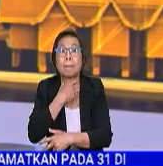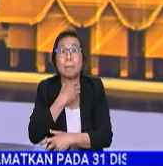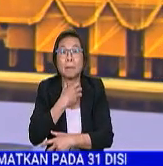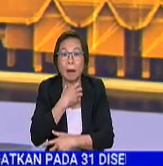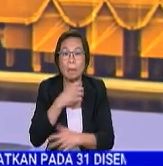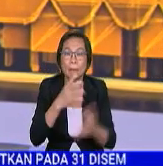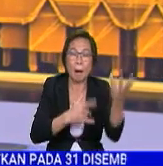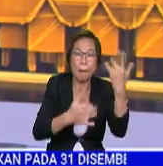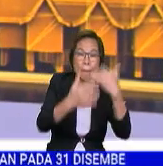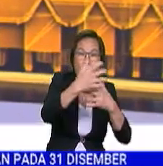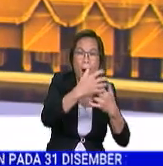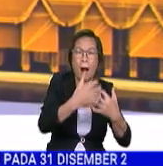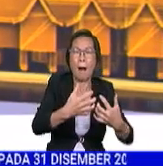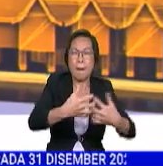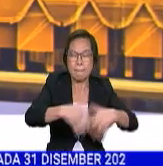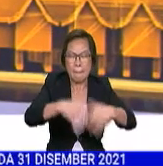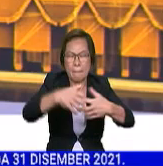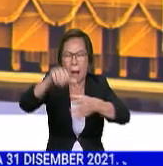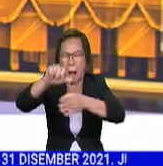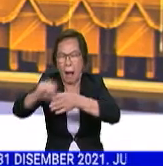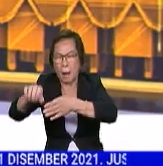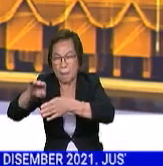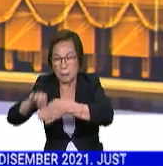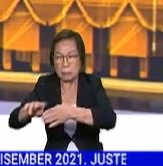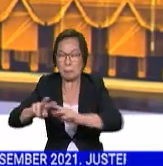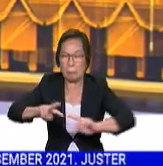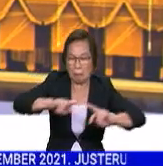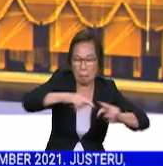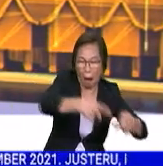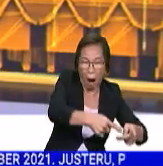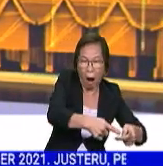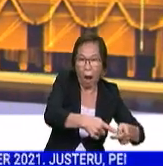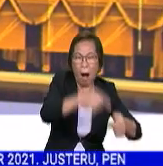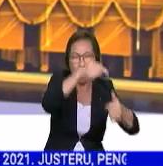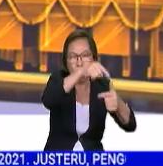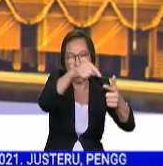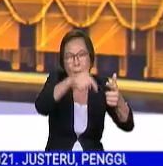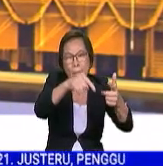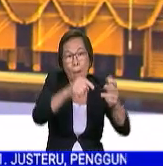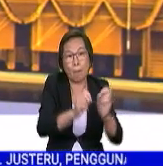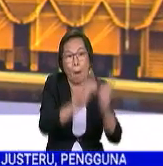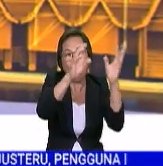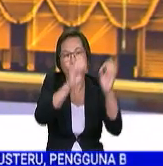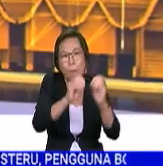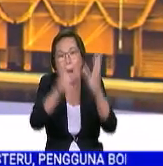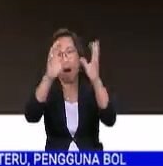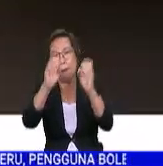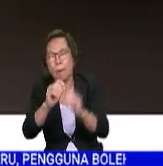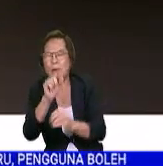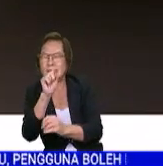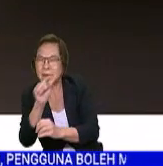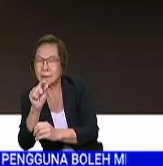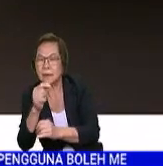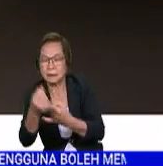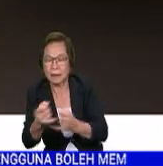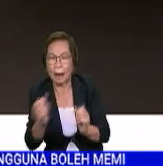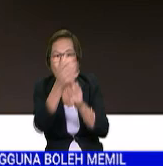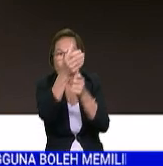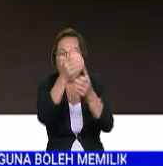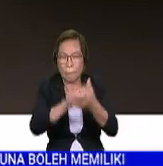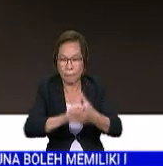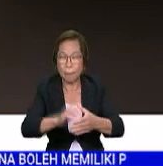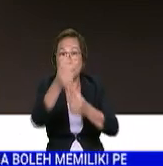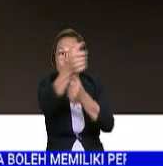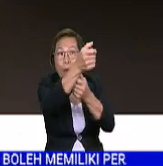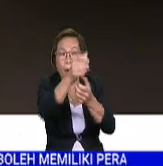melibatkan tempat pengisah orang batu yang turut mengakibatkan beberapa CD letupan kecil jabatan Bombay dan penyelamat